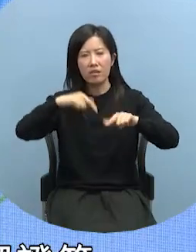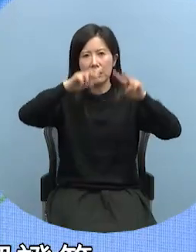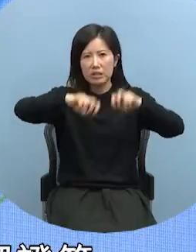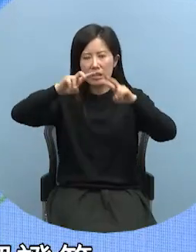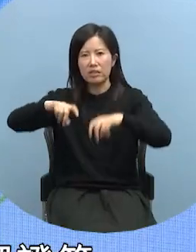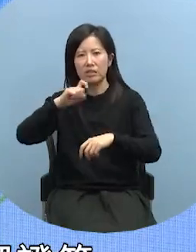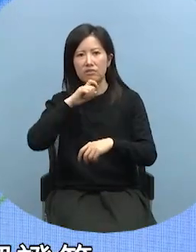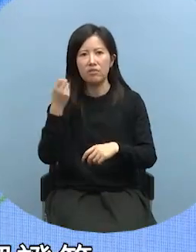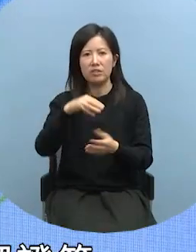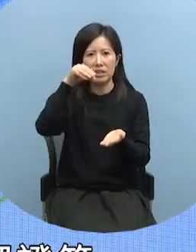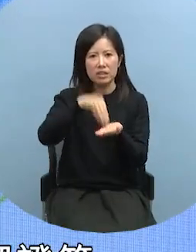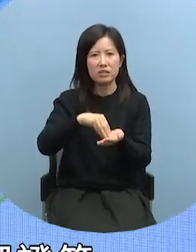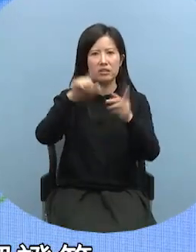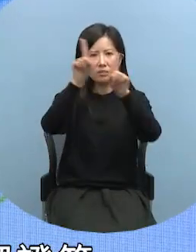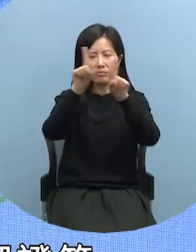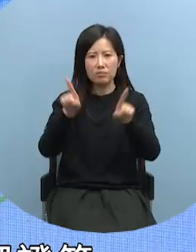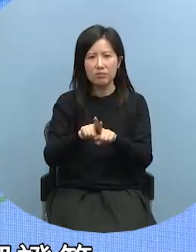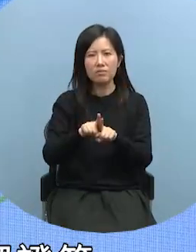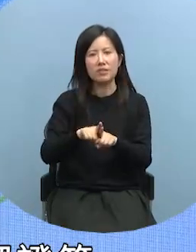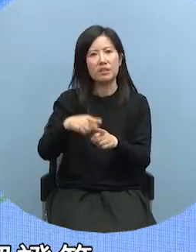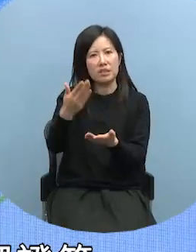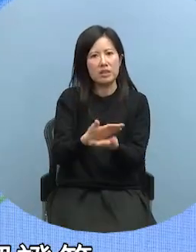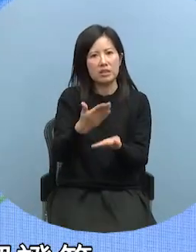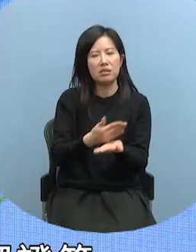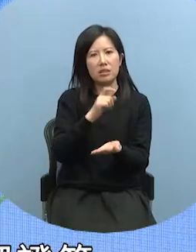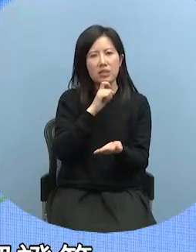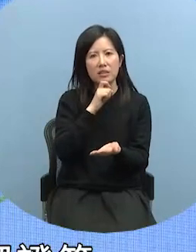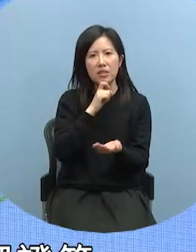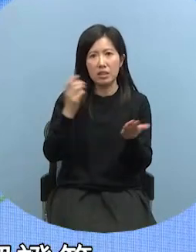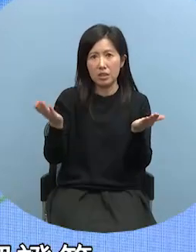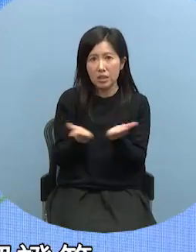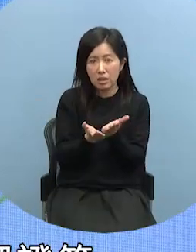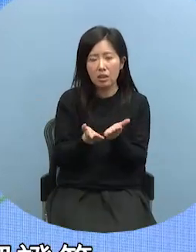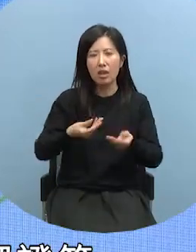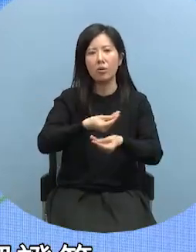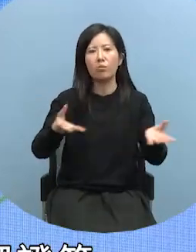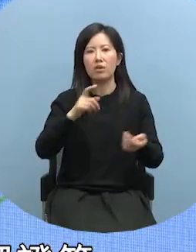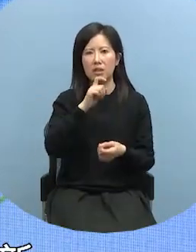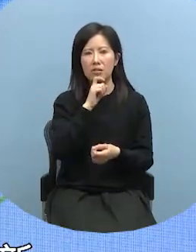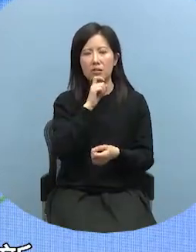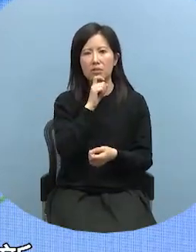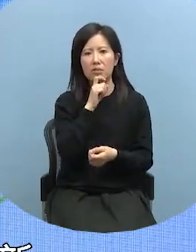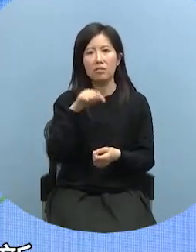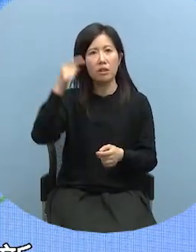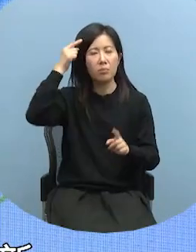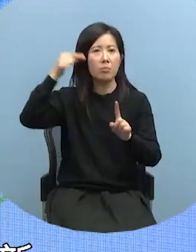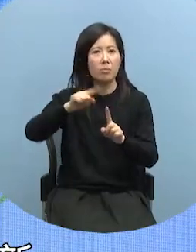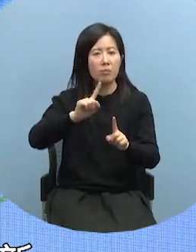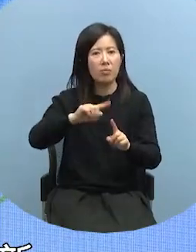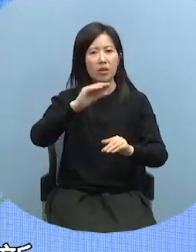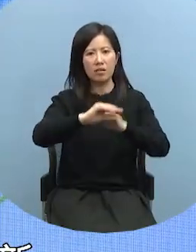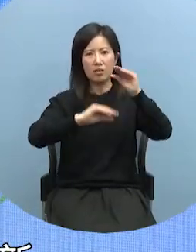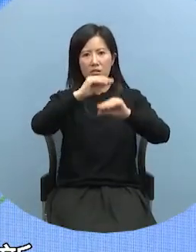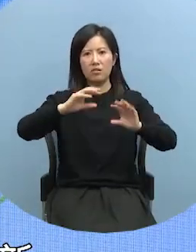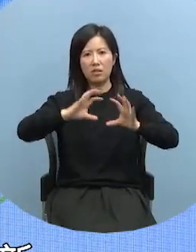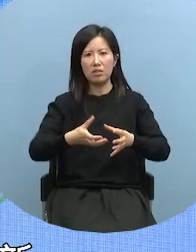及制定標準、提供測試、發出認證等等。目的就係要引領